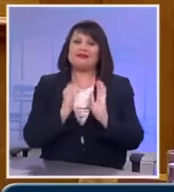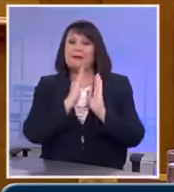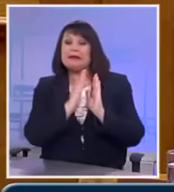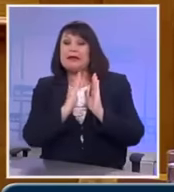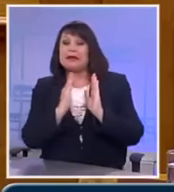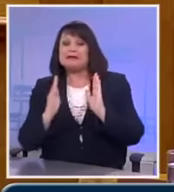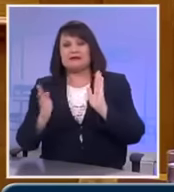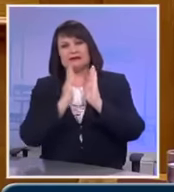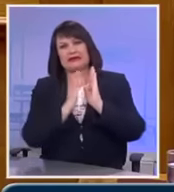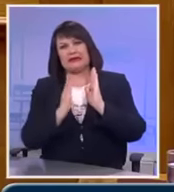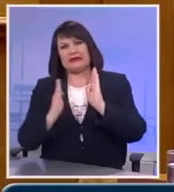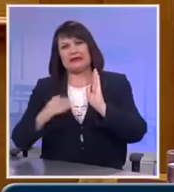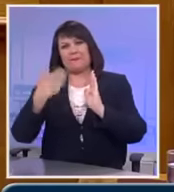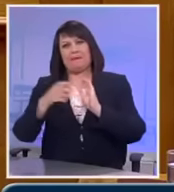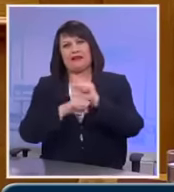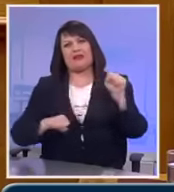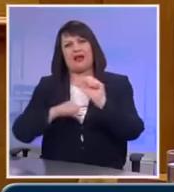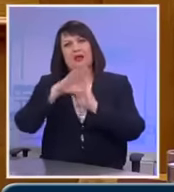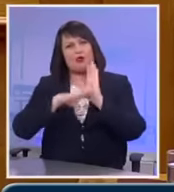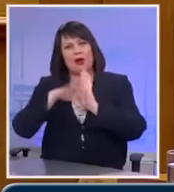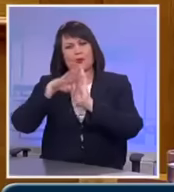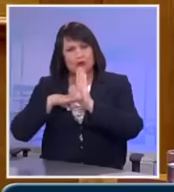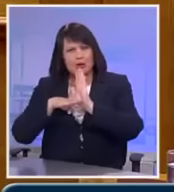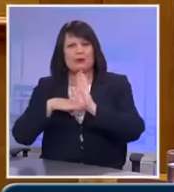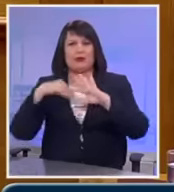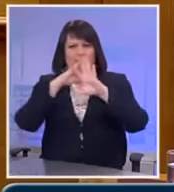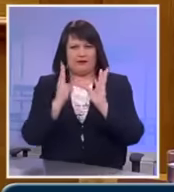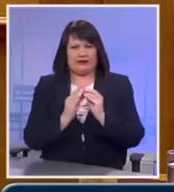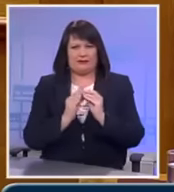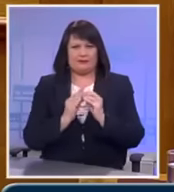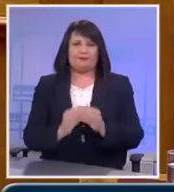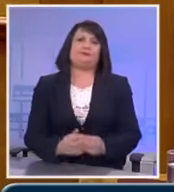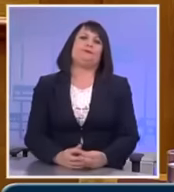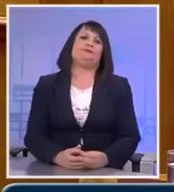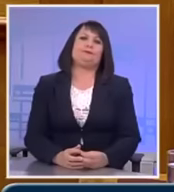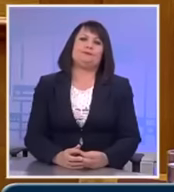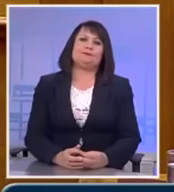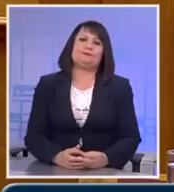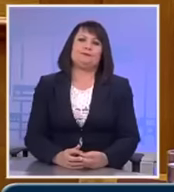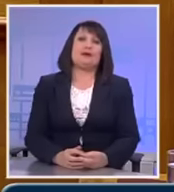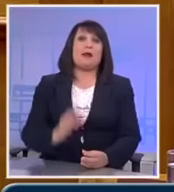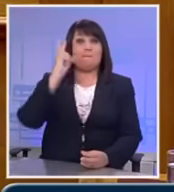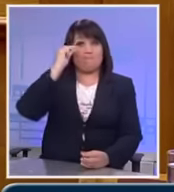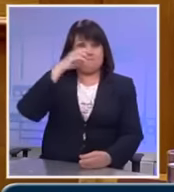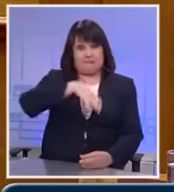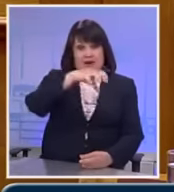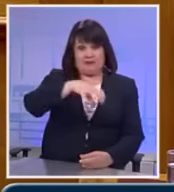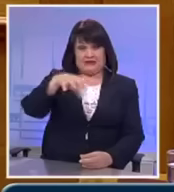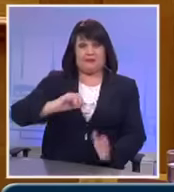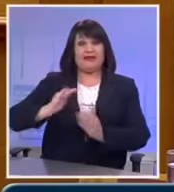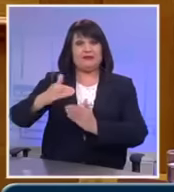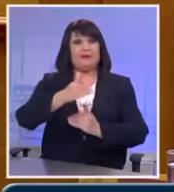τάξη στο τοπίο των μεταπτυχιακών προγραμμάτων και μια μ χαρά μπορούν νανα αποφασίζουν τα ιδρύματα και τα